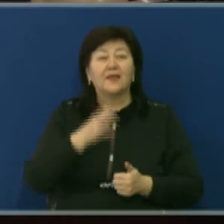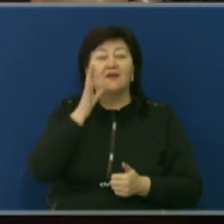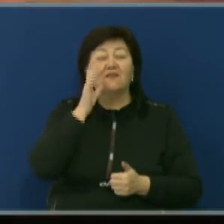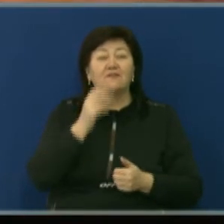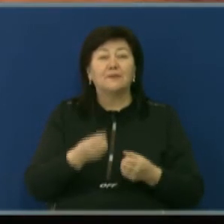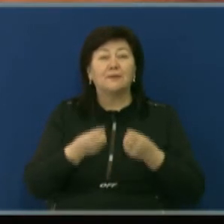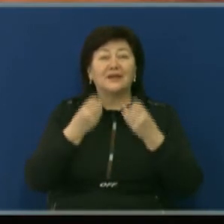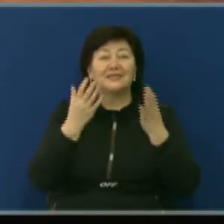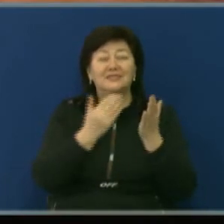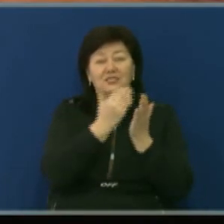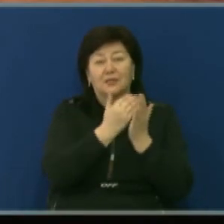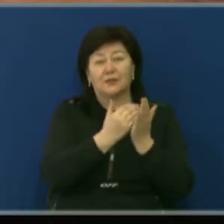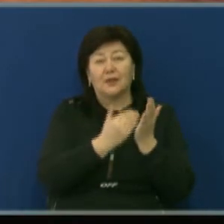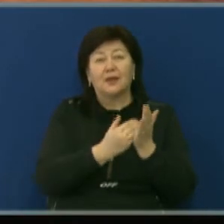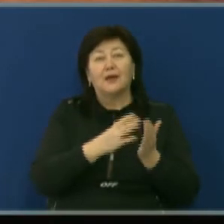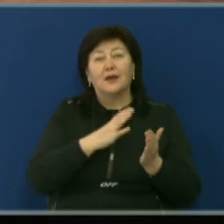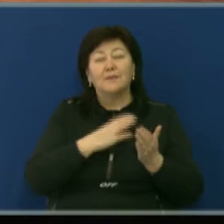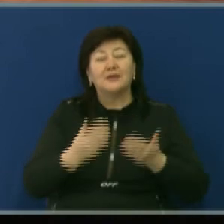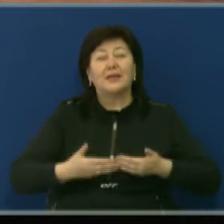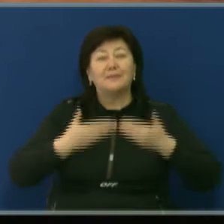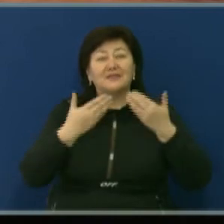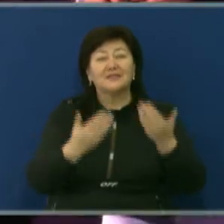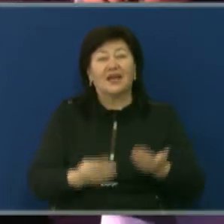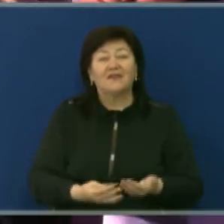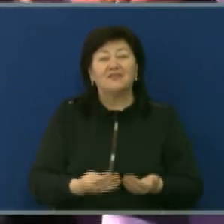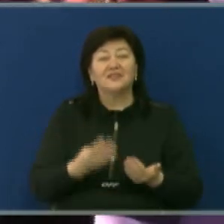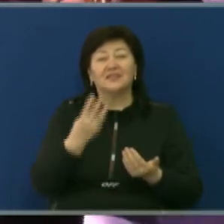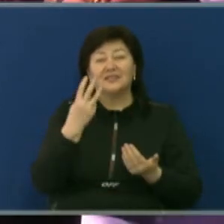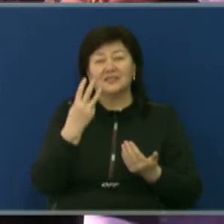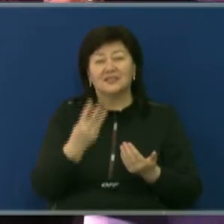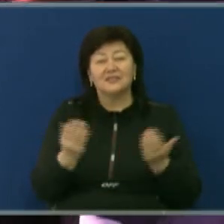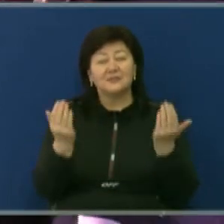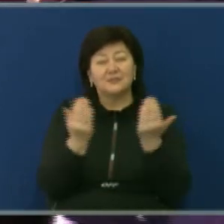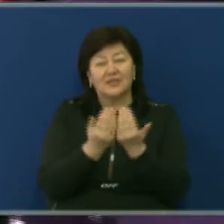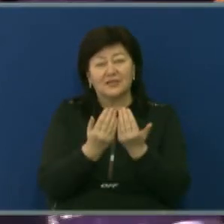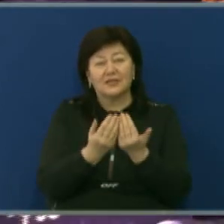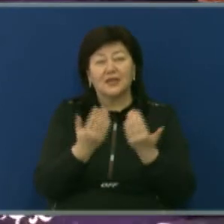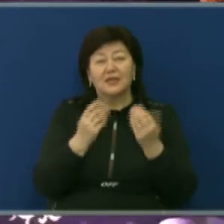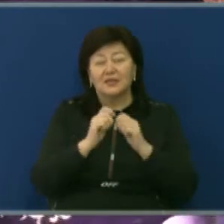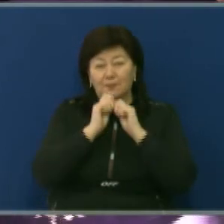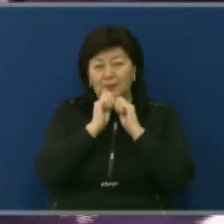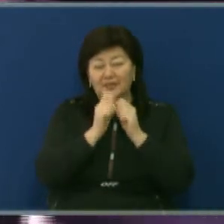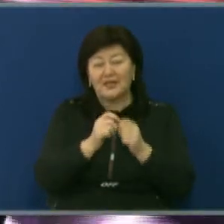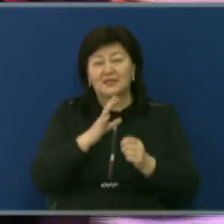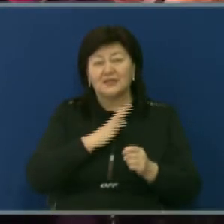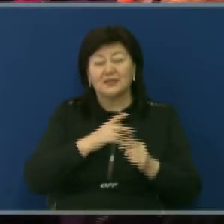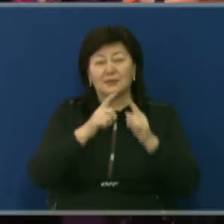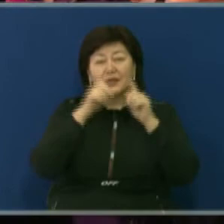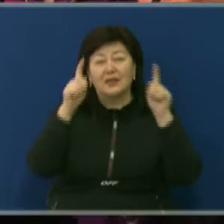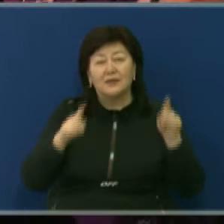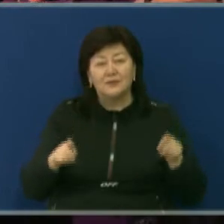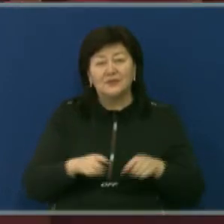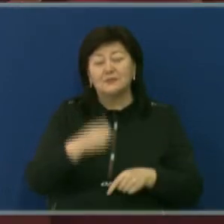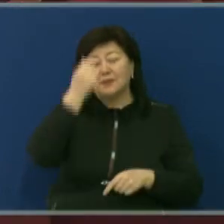поставлены спектакли, подготовленные тремя театральными коллективами. Ко дню театра были вручены почетные грамоты акима города и благодарственные